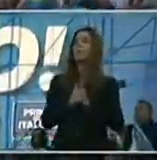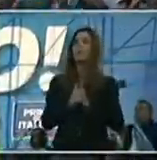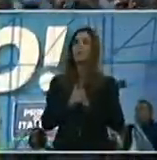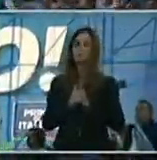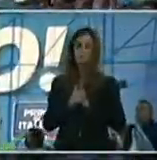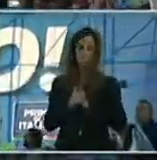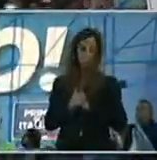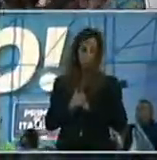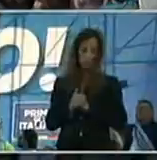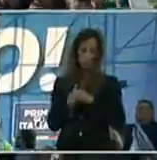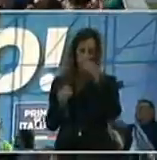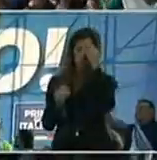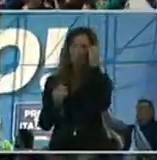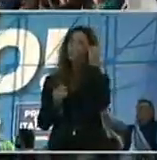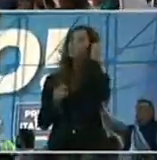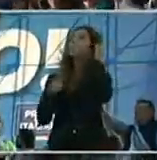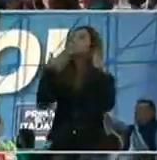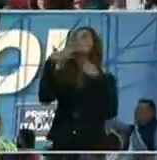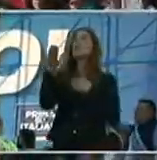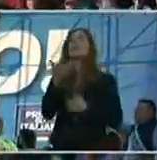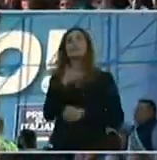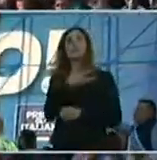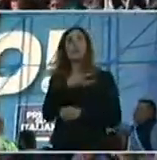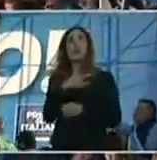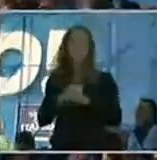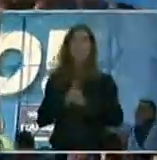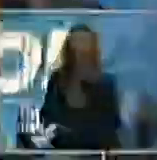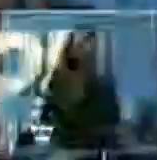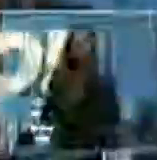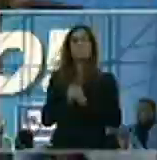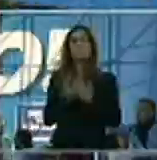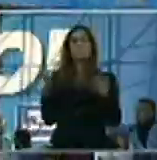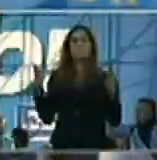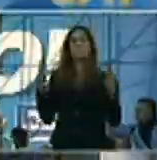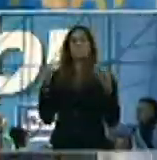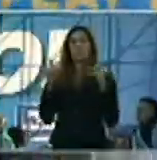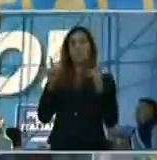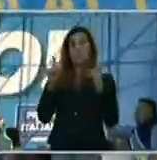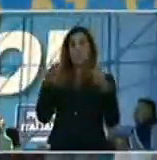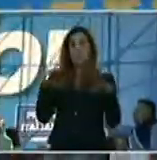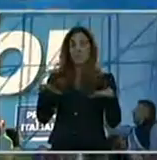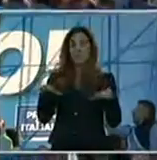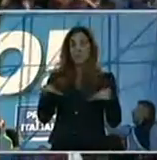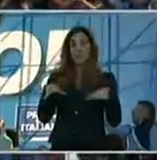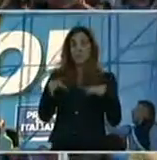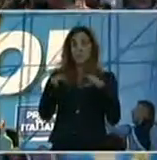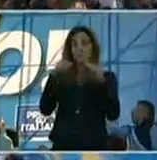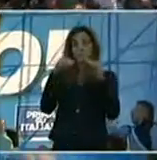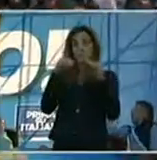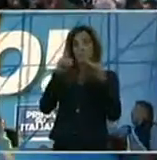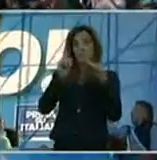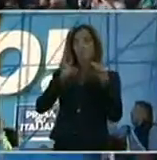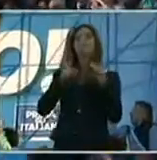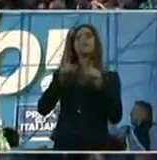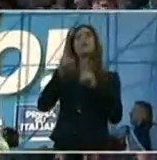Vediamo che campeggia lo striscione. Grazie flat di cuore. Tax. Per uno che non prima è andato di cominciare, quasi per colpa sua, insomma. È stata male. Ricordata da Maria